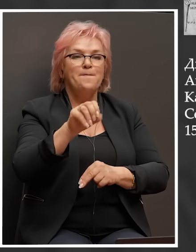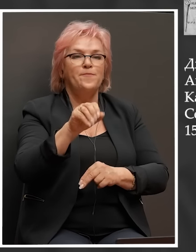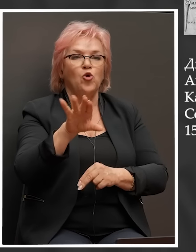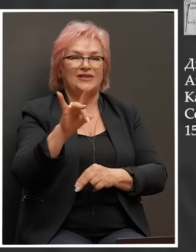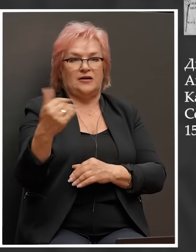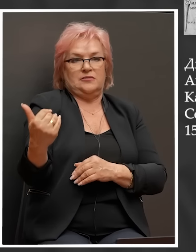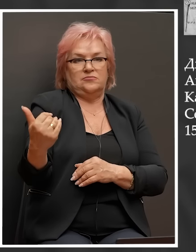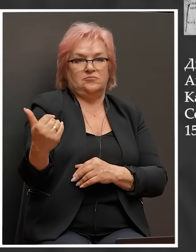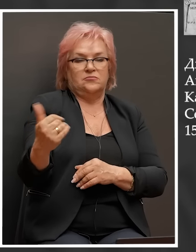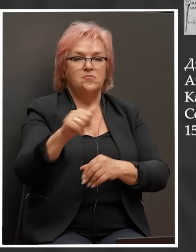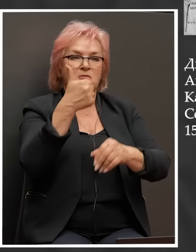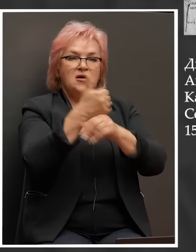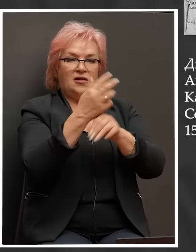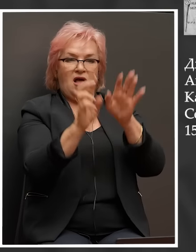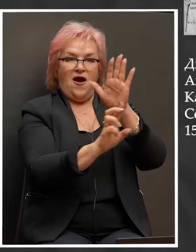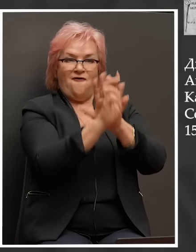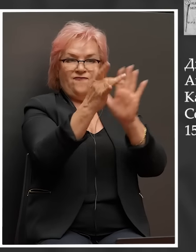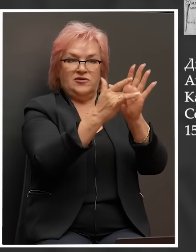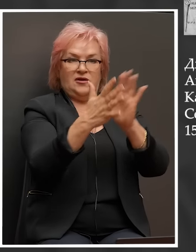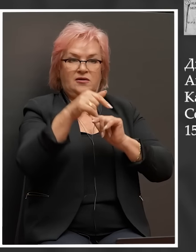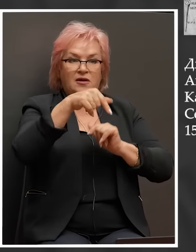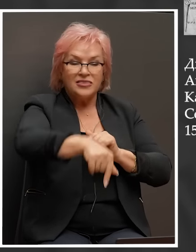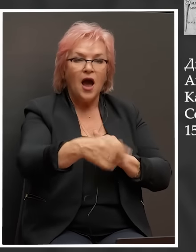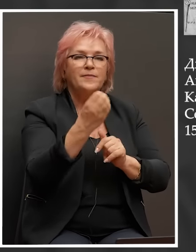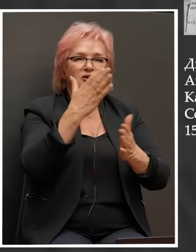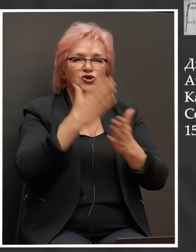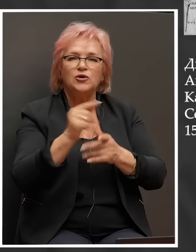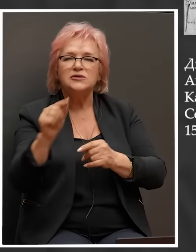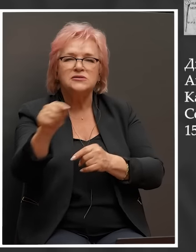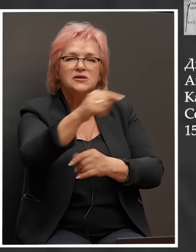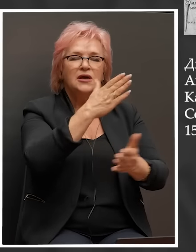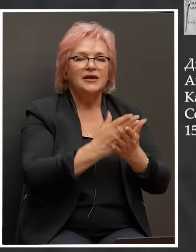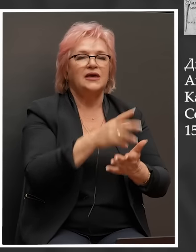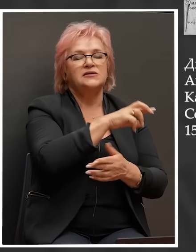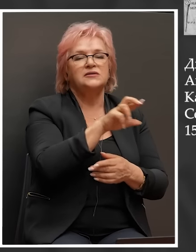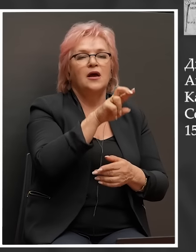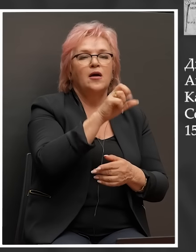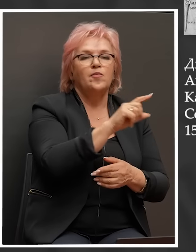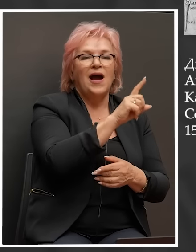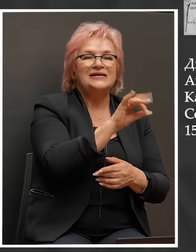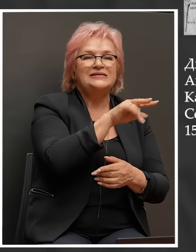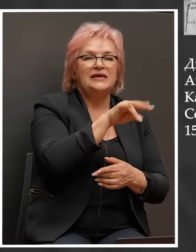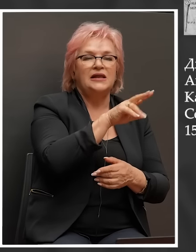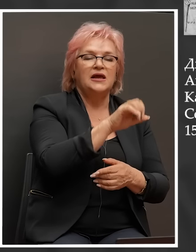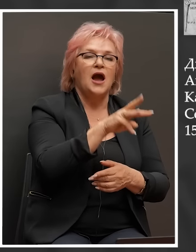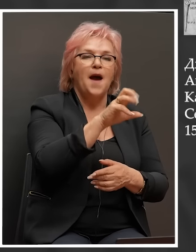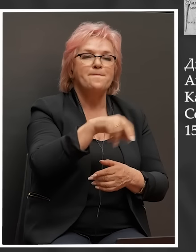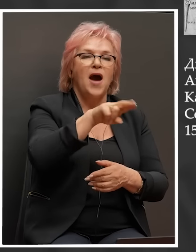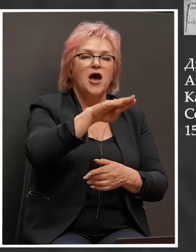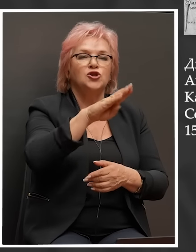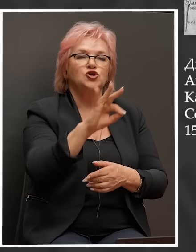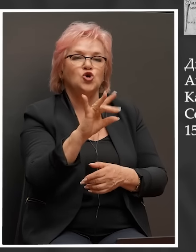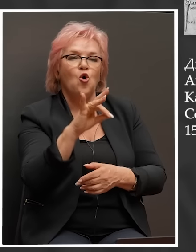Помимо главного христианского храма мира, там есть еще кое-что, типа базилики Санта-Мария-Маджоре или